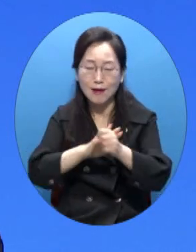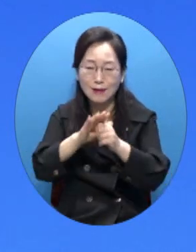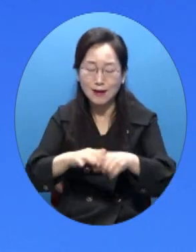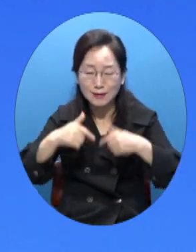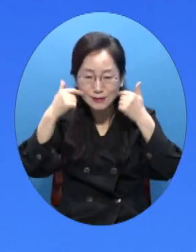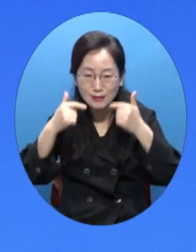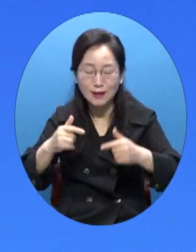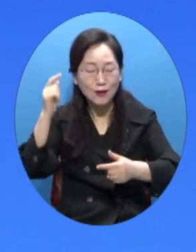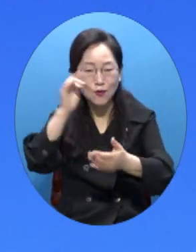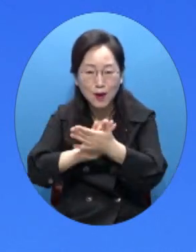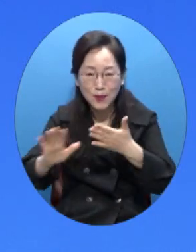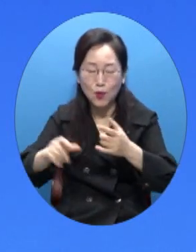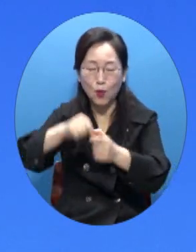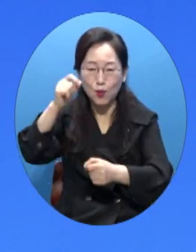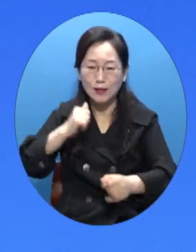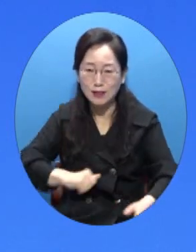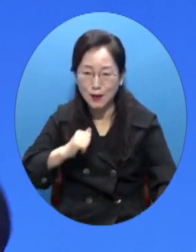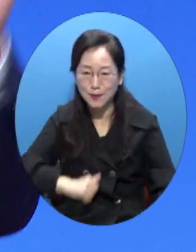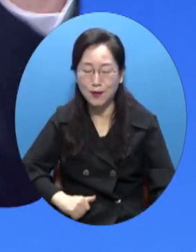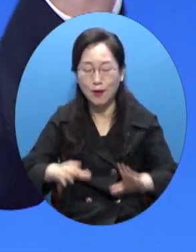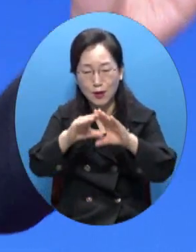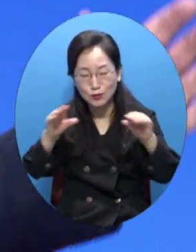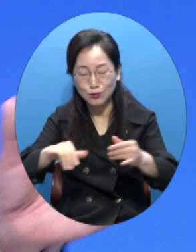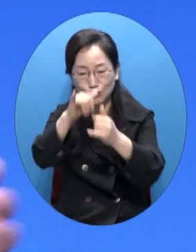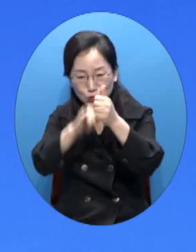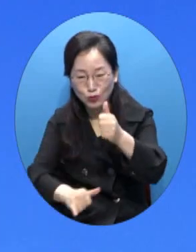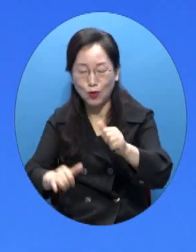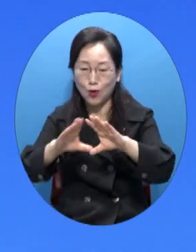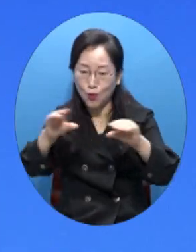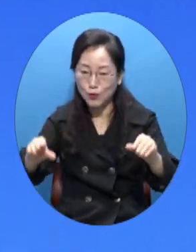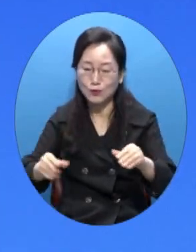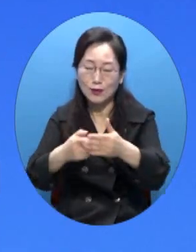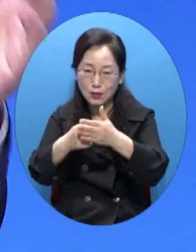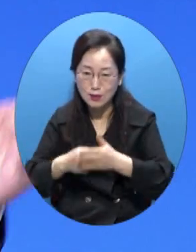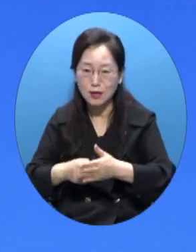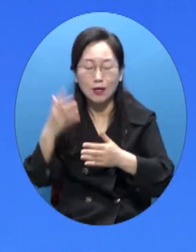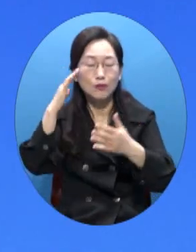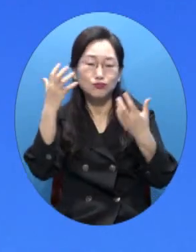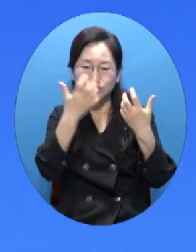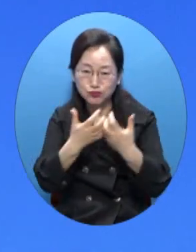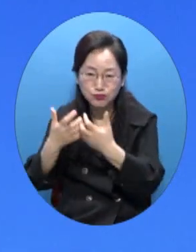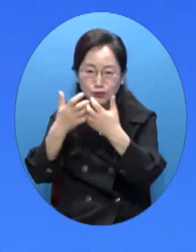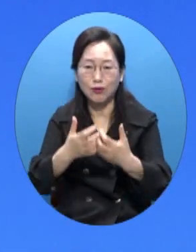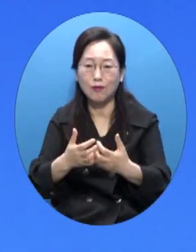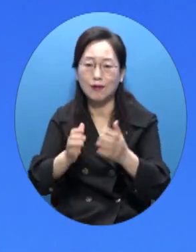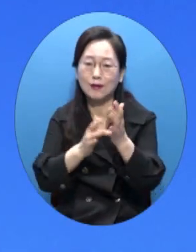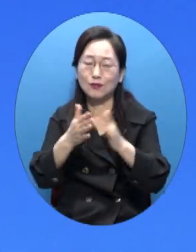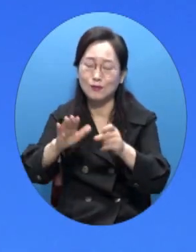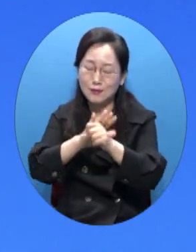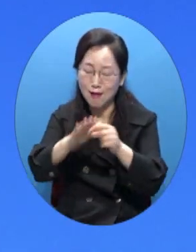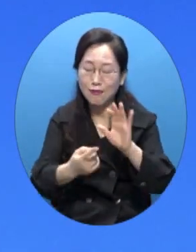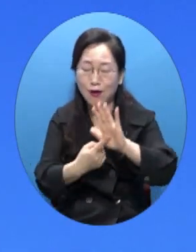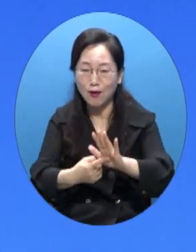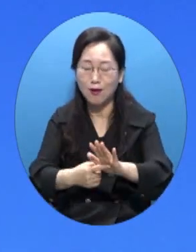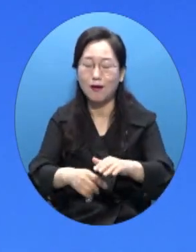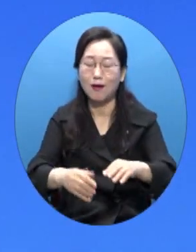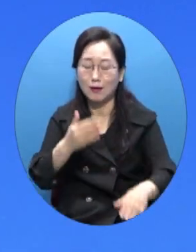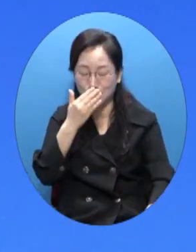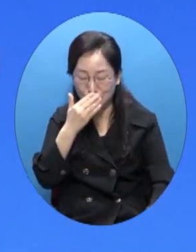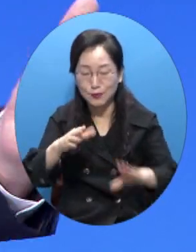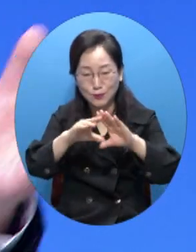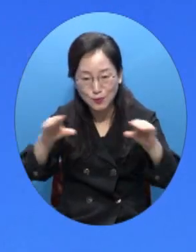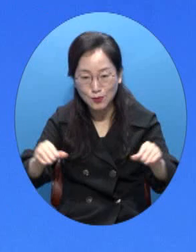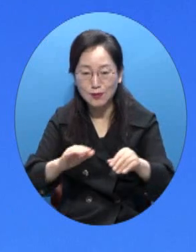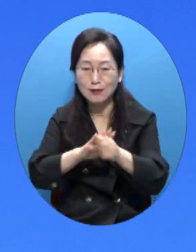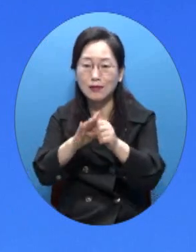오래 참음과 자비와 양성과 충성과 온유와 절제가 풍성하게 맺혀서 우리가 예수님의 사랑이 나타나고 늘 주 앞에 겸손하고 온유해서 사람들을 섬기고